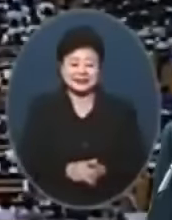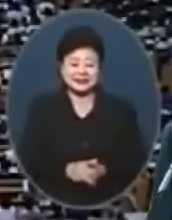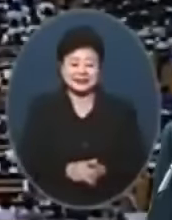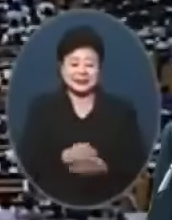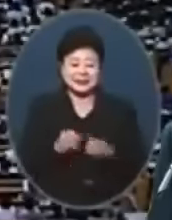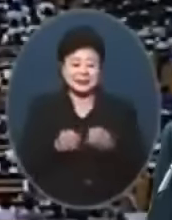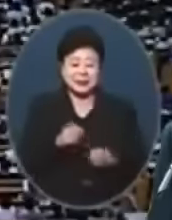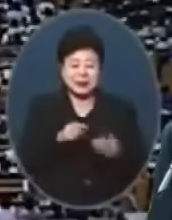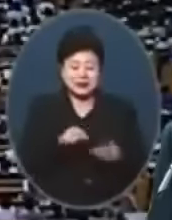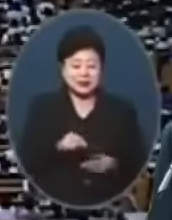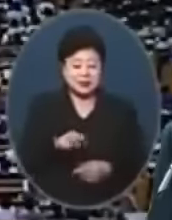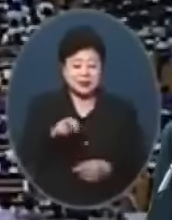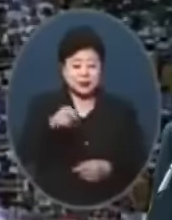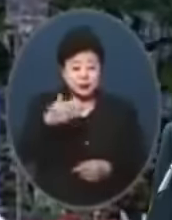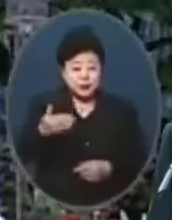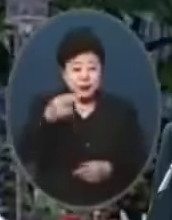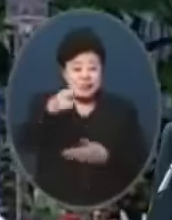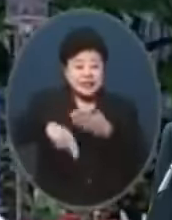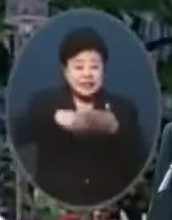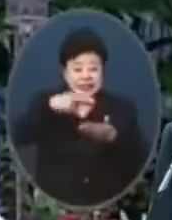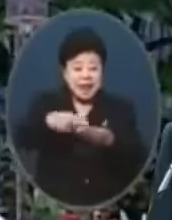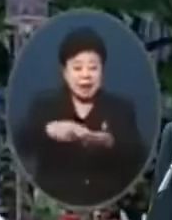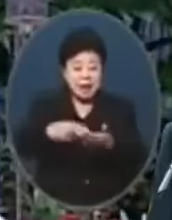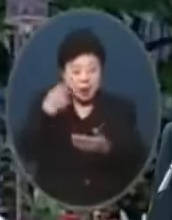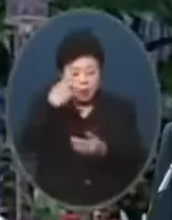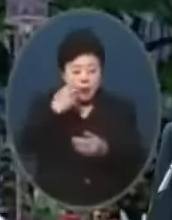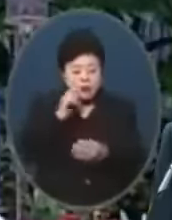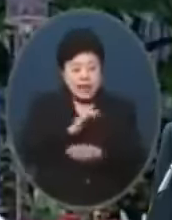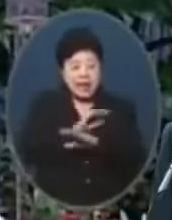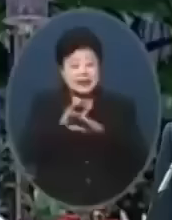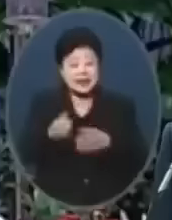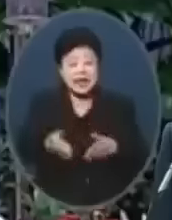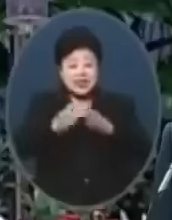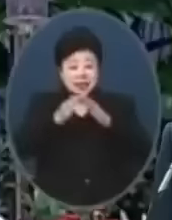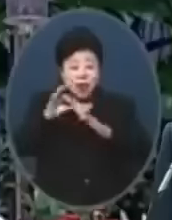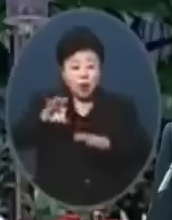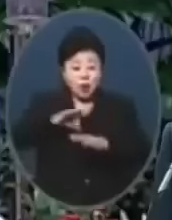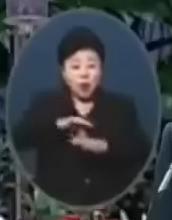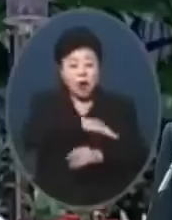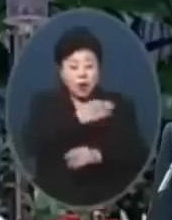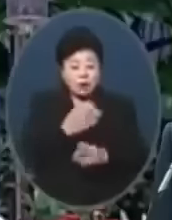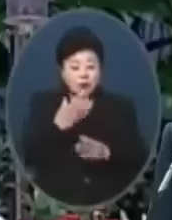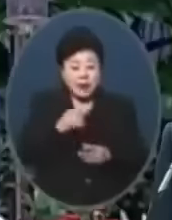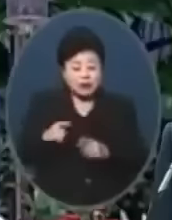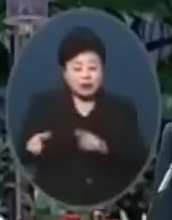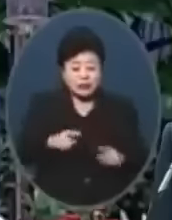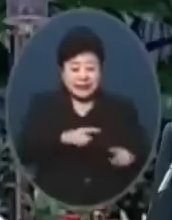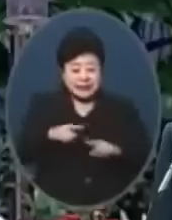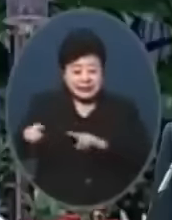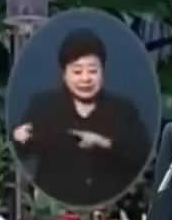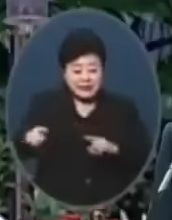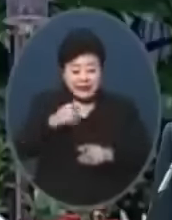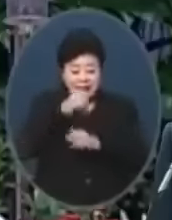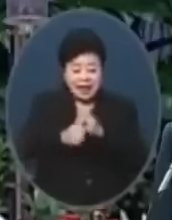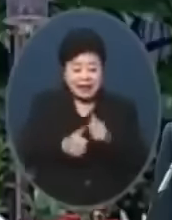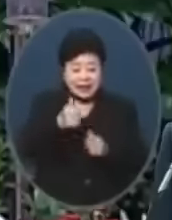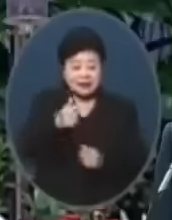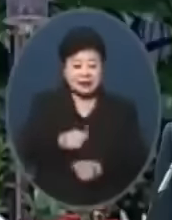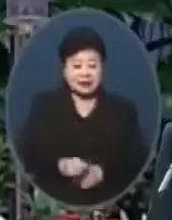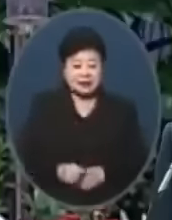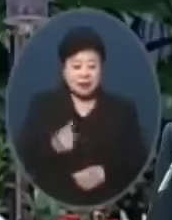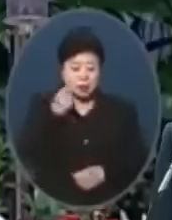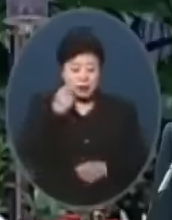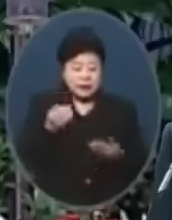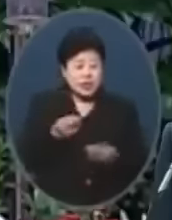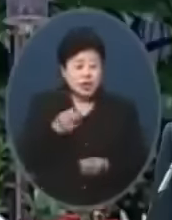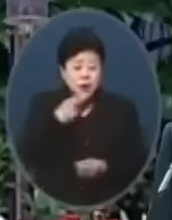시편 103편 19절에 야훼께서 그의 보좌를 하늘에 세우시고 그의 왕권으로 만유를 다스리는 듯. 하나님 못하시는 일이